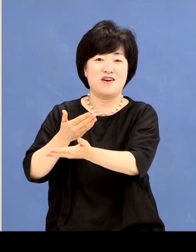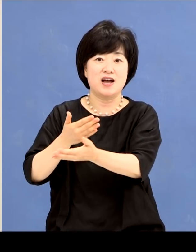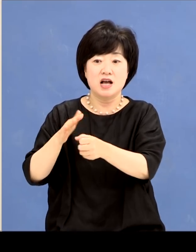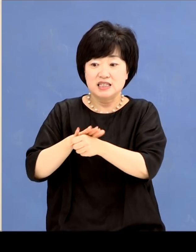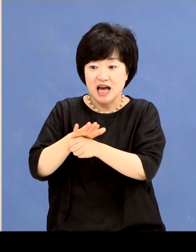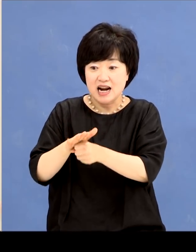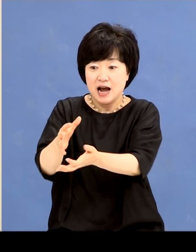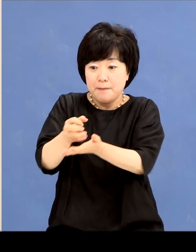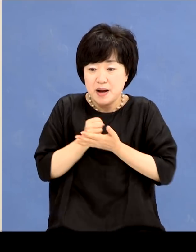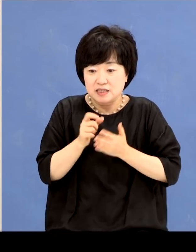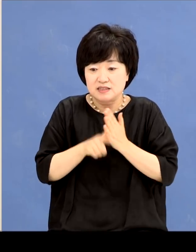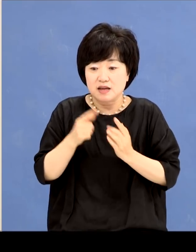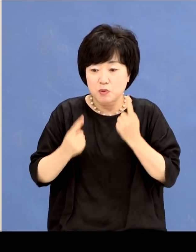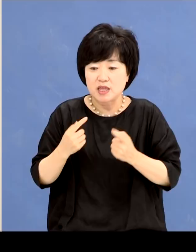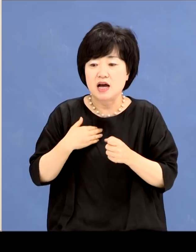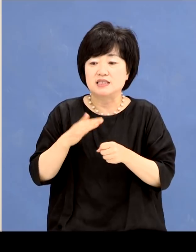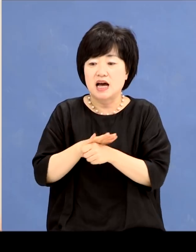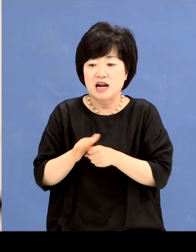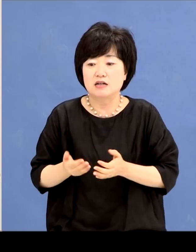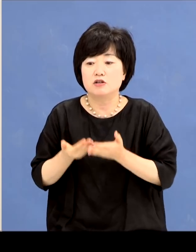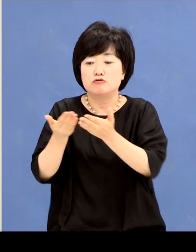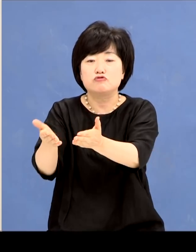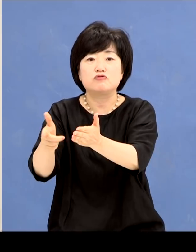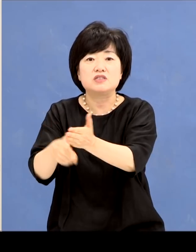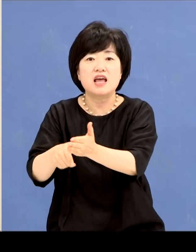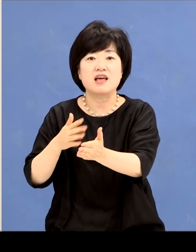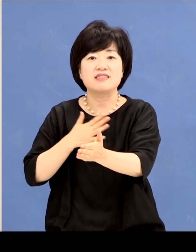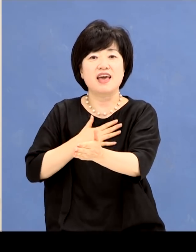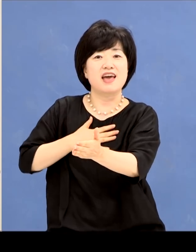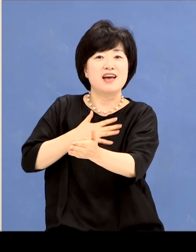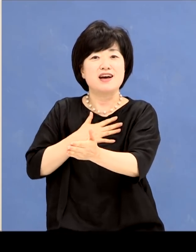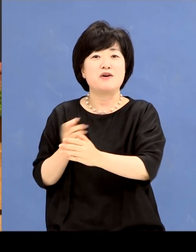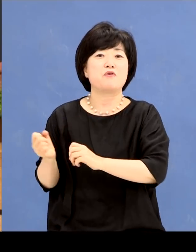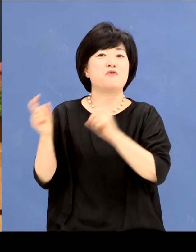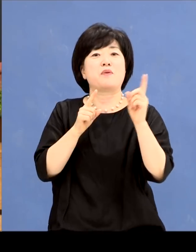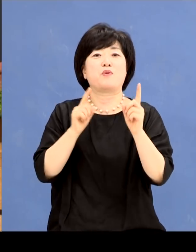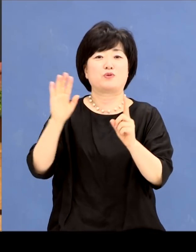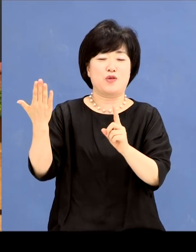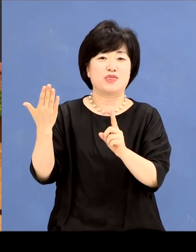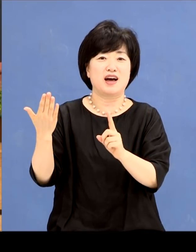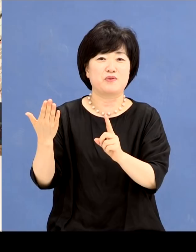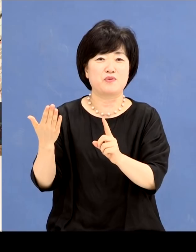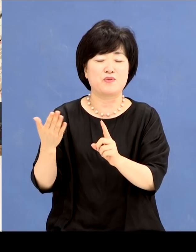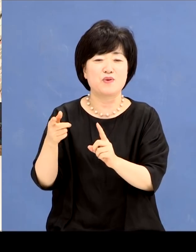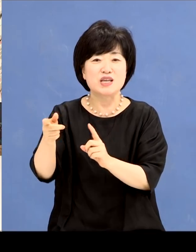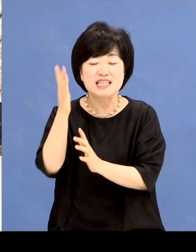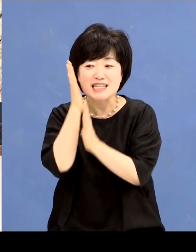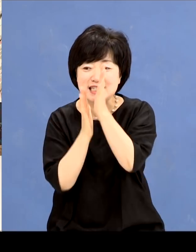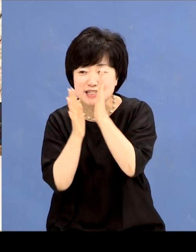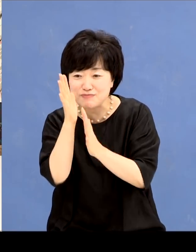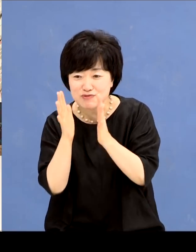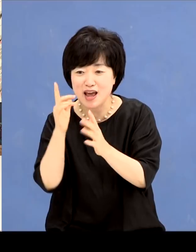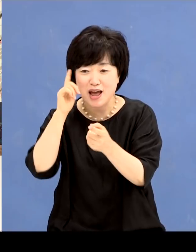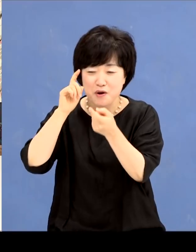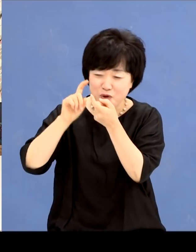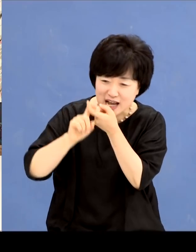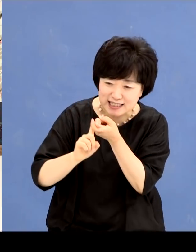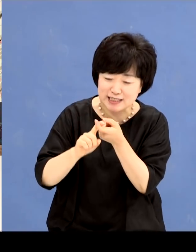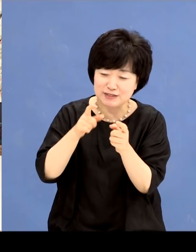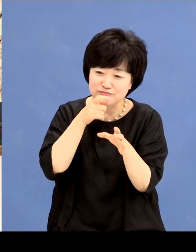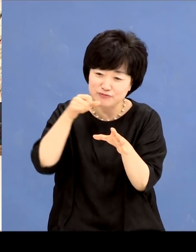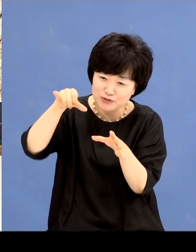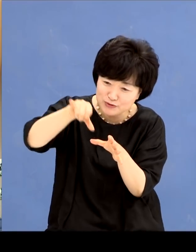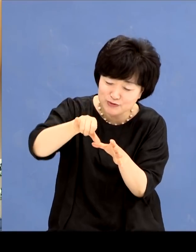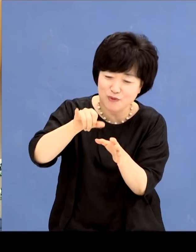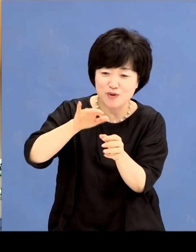때보다 사랑을 줄 때에 정서적인 회복력이 10배는 높다고. 이 친구가 매일 식물에게